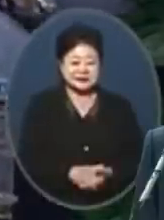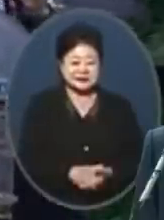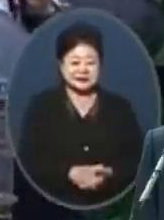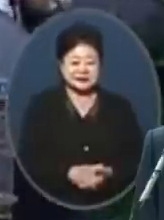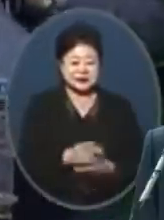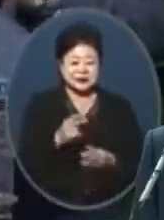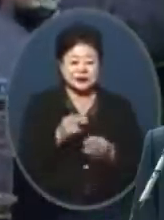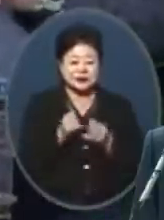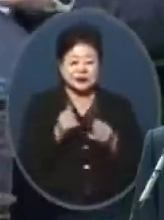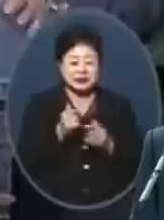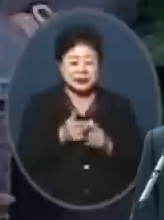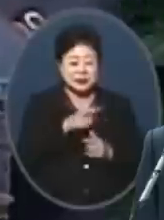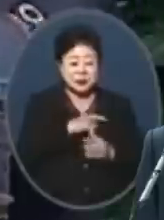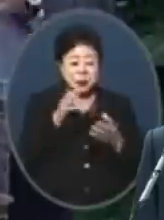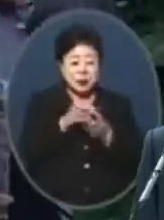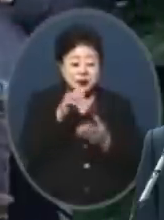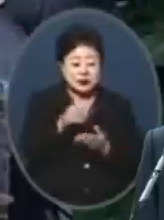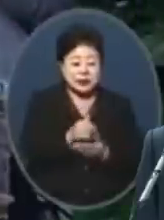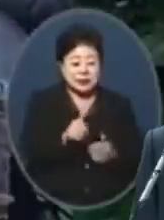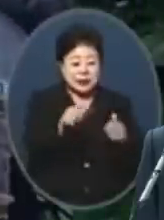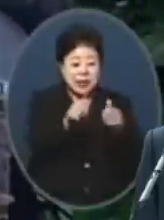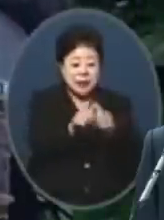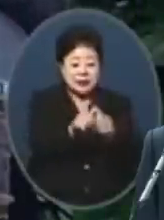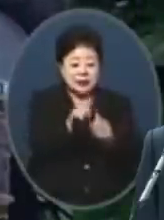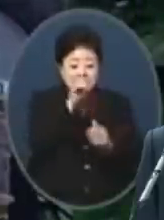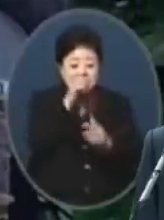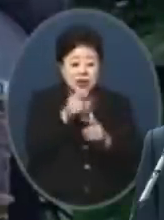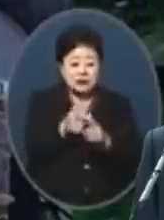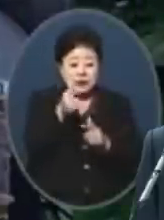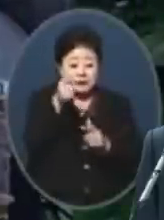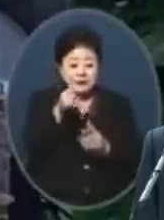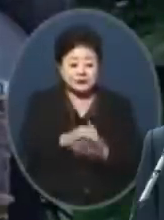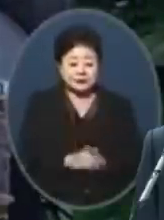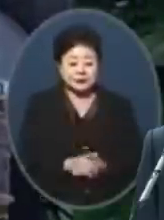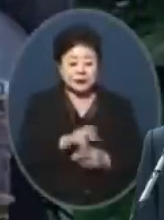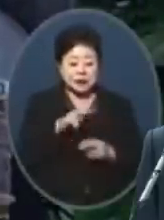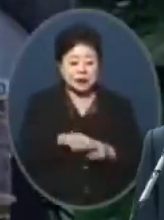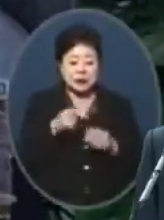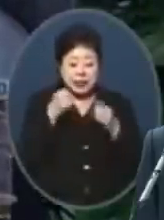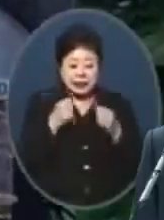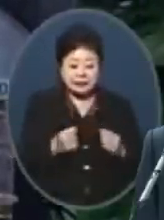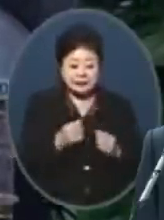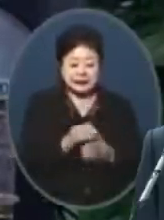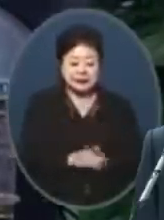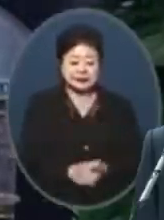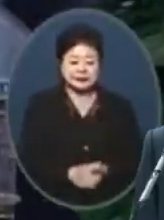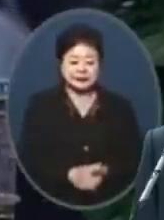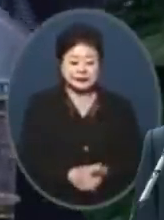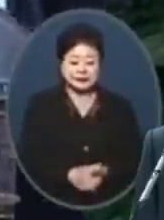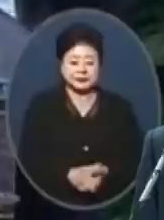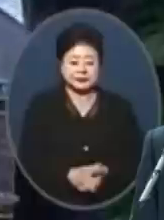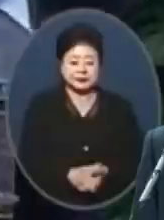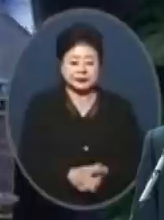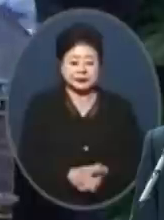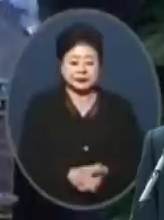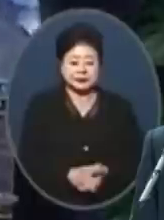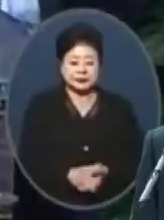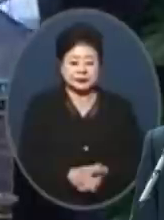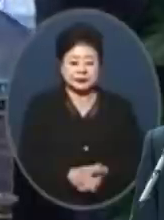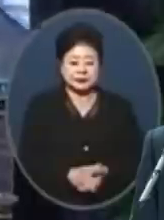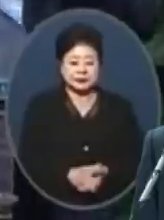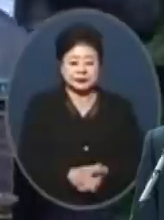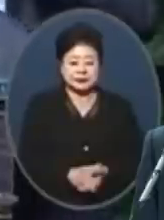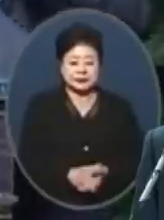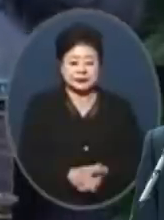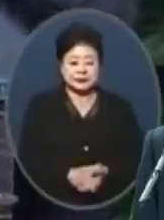너희 두세 사람이 내 이름으로 모인 것이 나도 있겠다고 하신 예수님이 이 자리에 계십니다. Jesus said, "Where two or